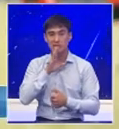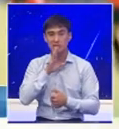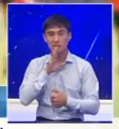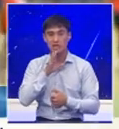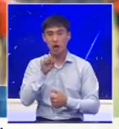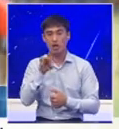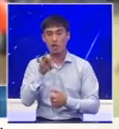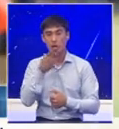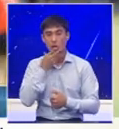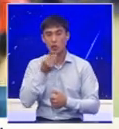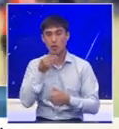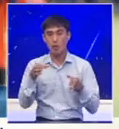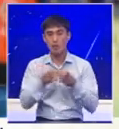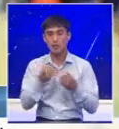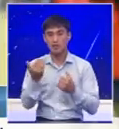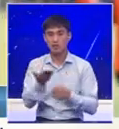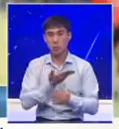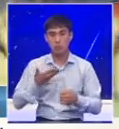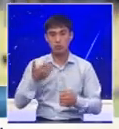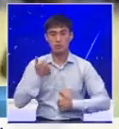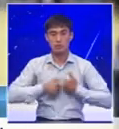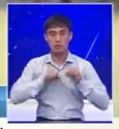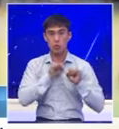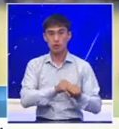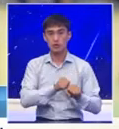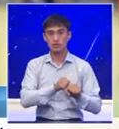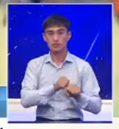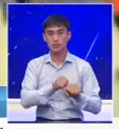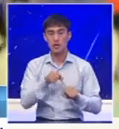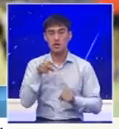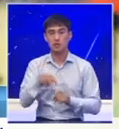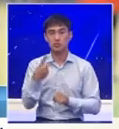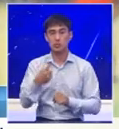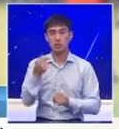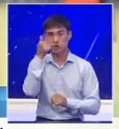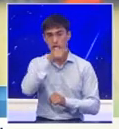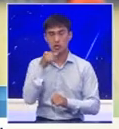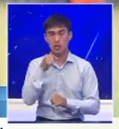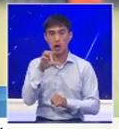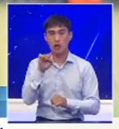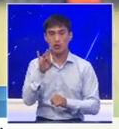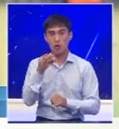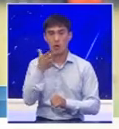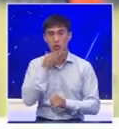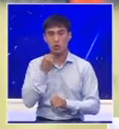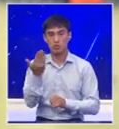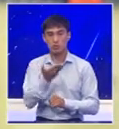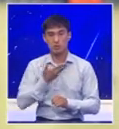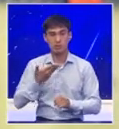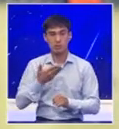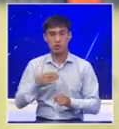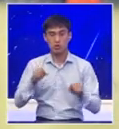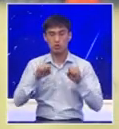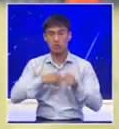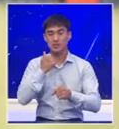атынан ел облысымыздың намысын қорғауда. 2021 жылғы Алатау Арулары командасы дене шынықтыру және спорт